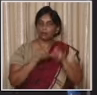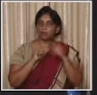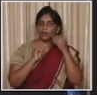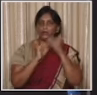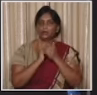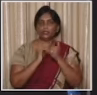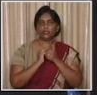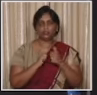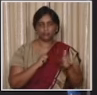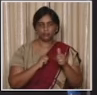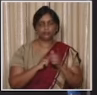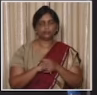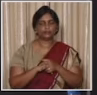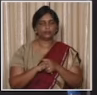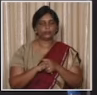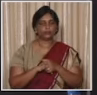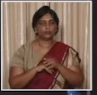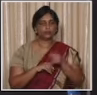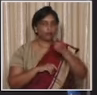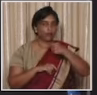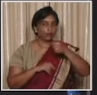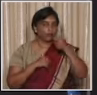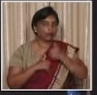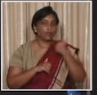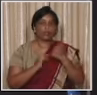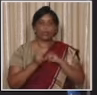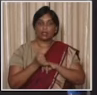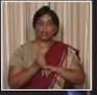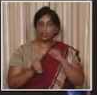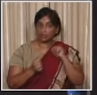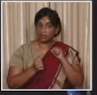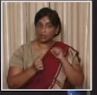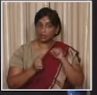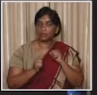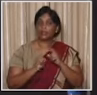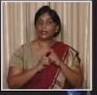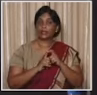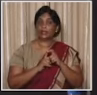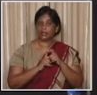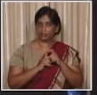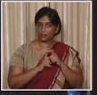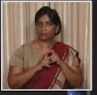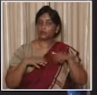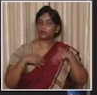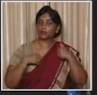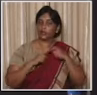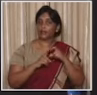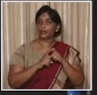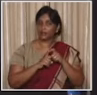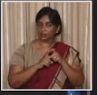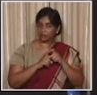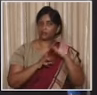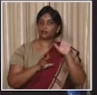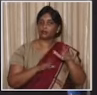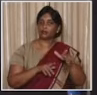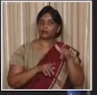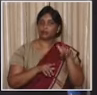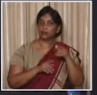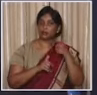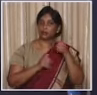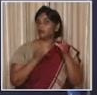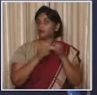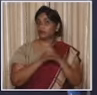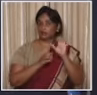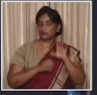වගේම ඇමතුමා ඇතුළු අනිවාර්යයෙන්ම නව ලේකම්තුමා අධ්‍යක්ෂකතුමා සෞඛ්‍ය අධ්‍යක්ෂතුමා ඇතුළු ඒ හොඳ